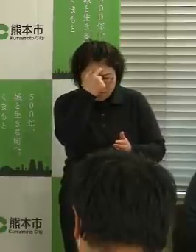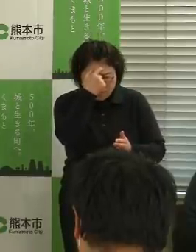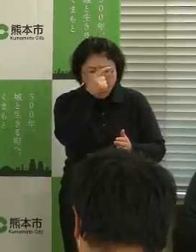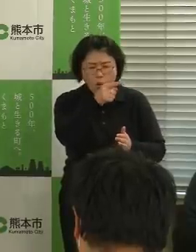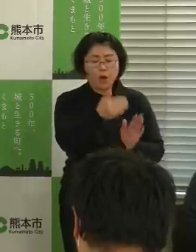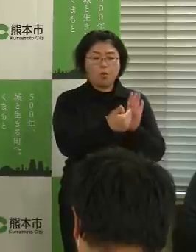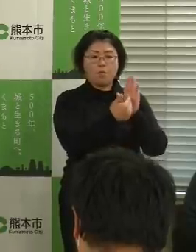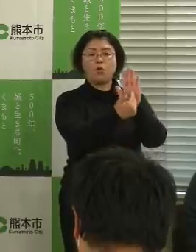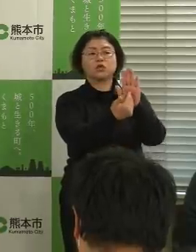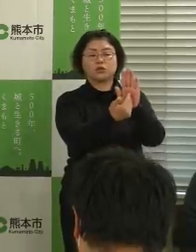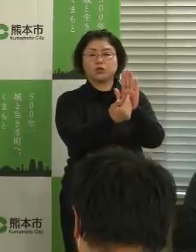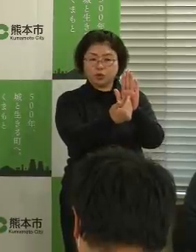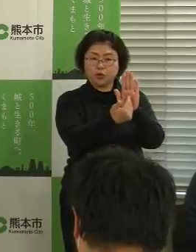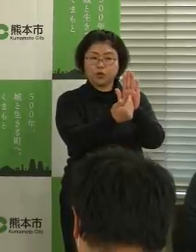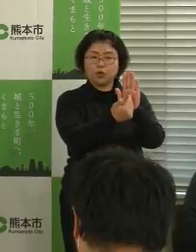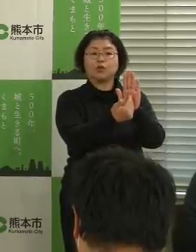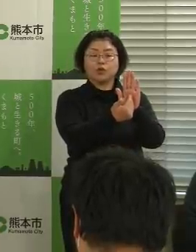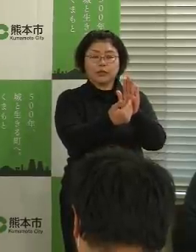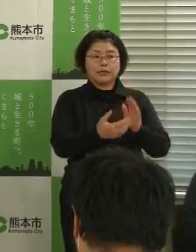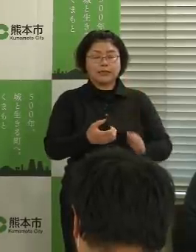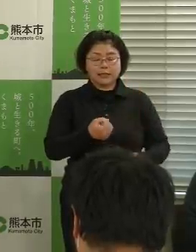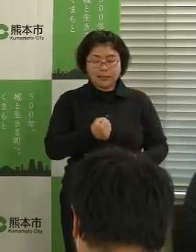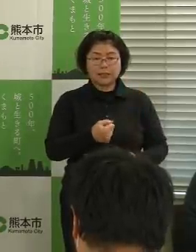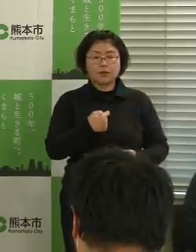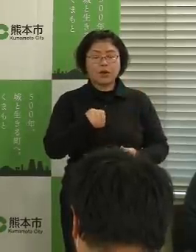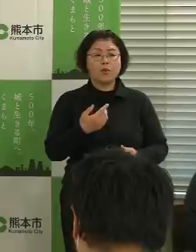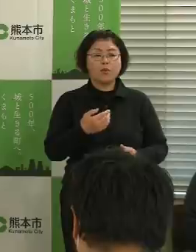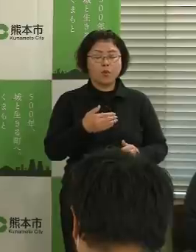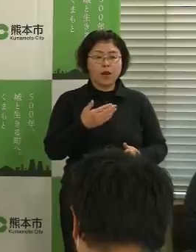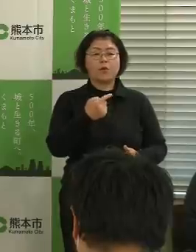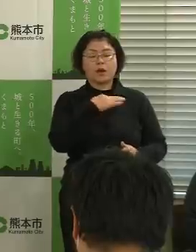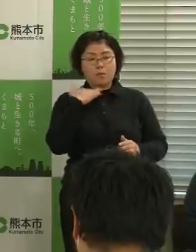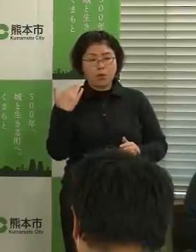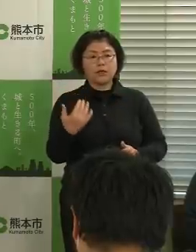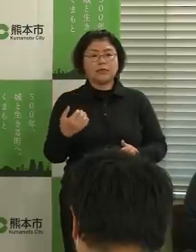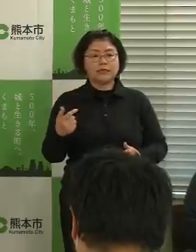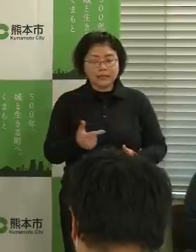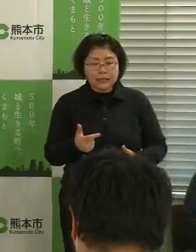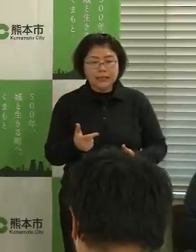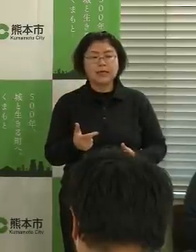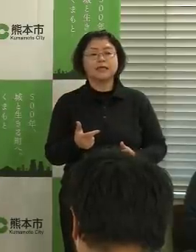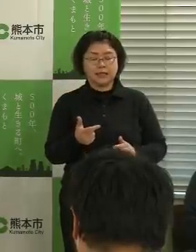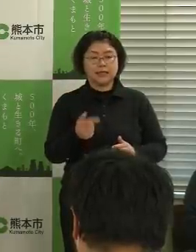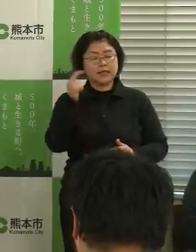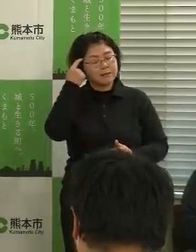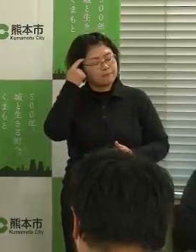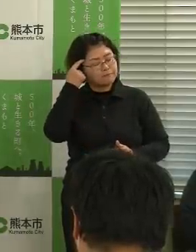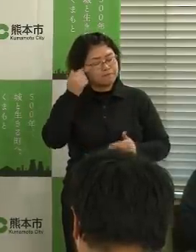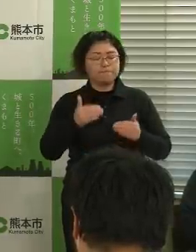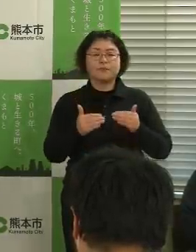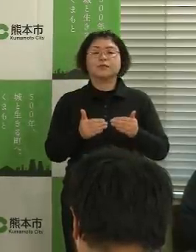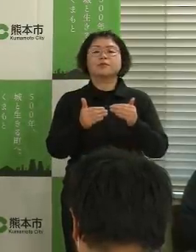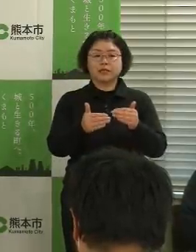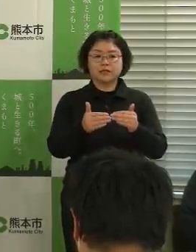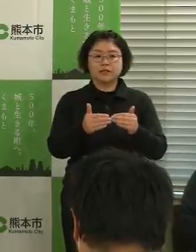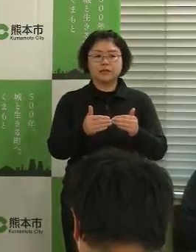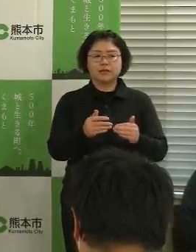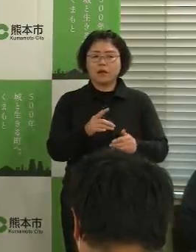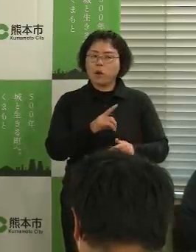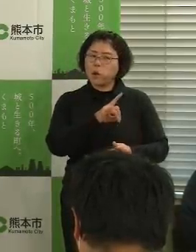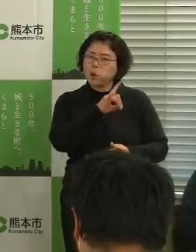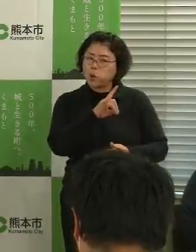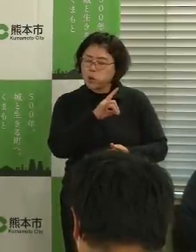許さない姿勢でしっかり取り組んでまいりたいと考えております。不審な電話